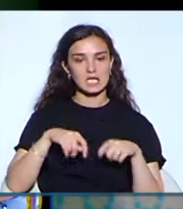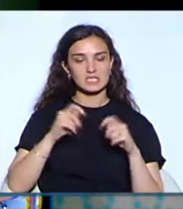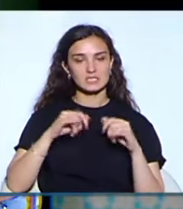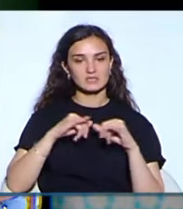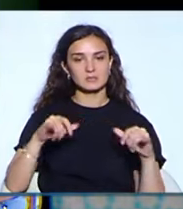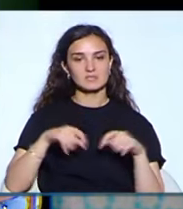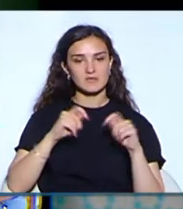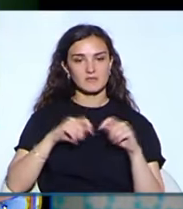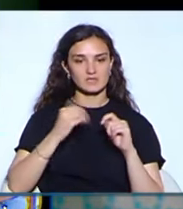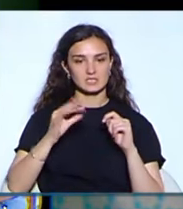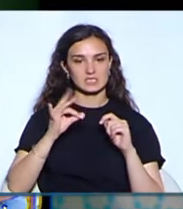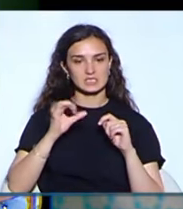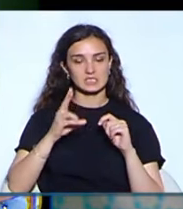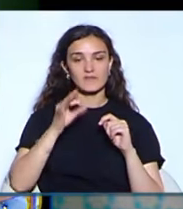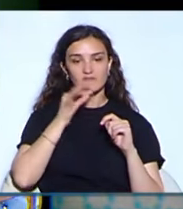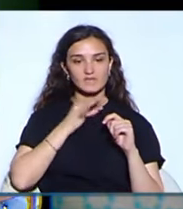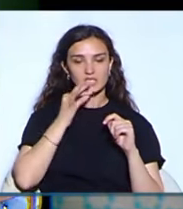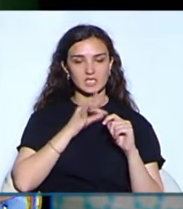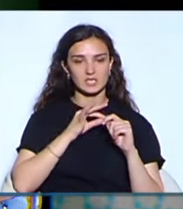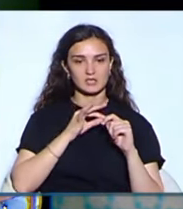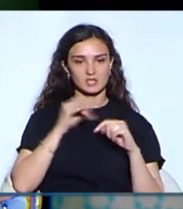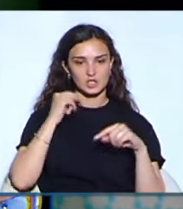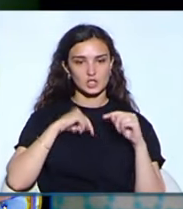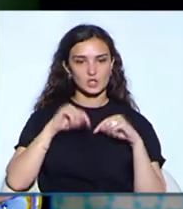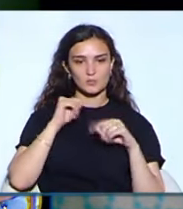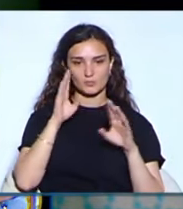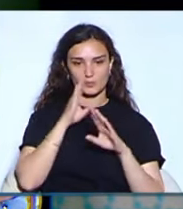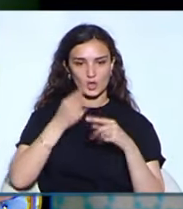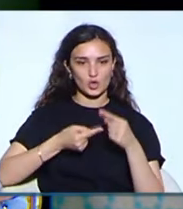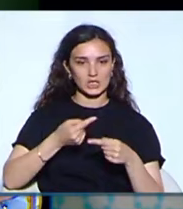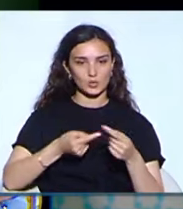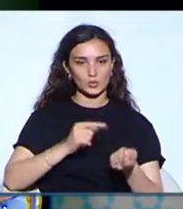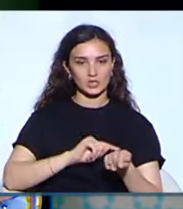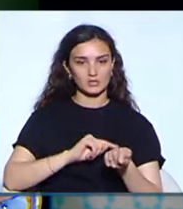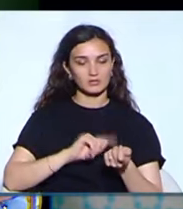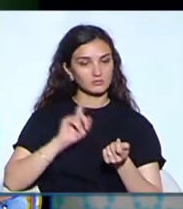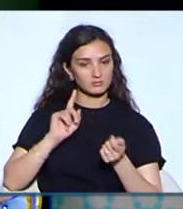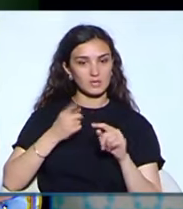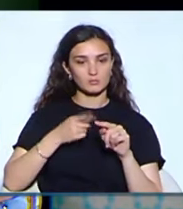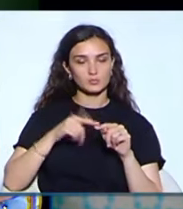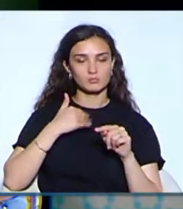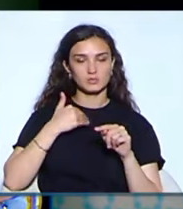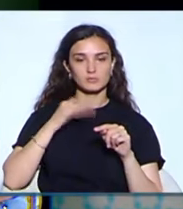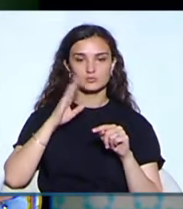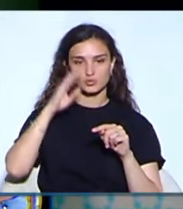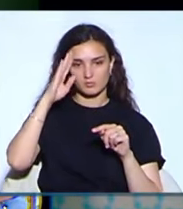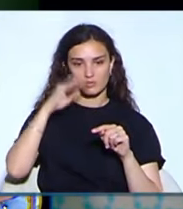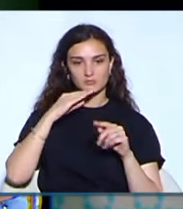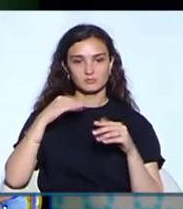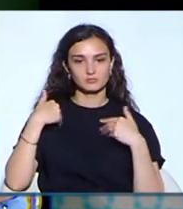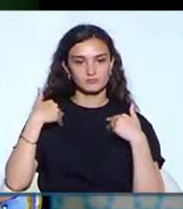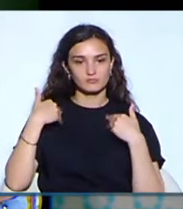დარღვევის რისკებზე, ვიდრე თქვა ბიოლოგიური რისკ ფაქტორები. ამიტომ მე შემიძლია ვურჩიო მშობელს,